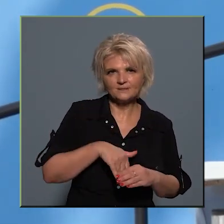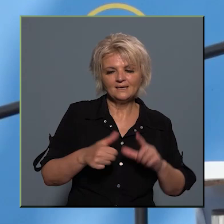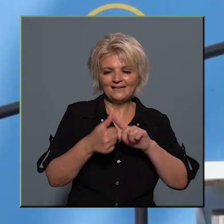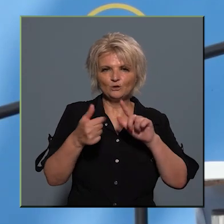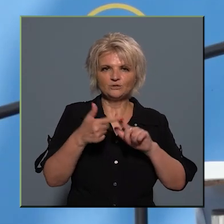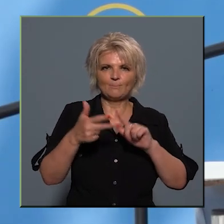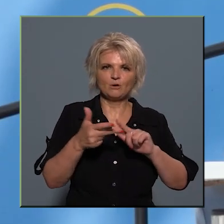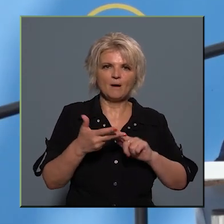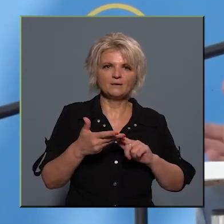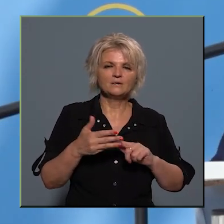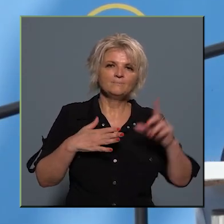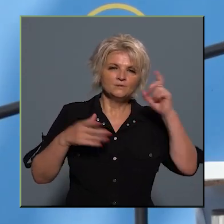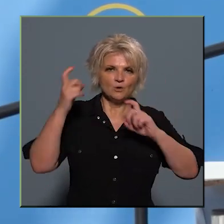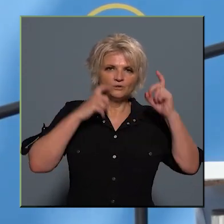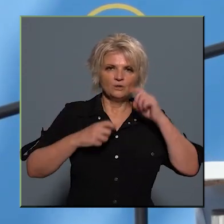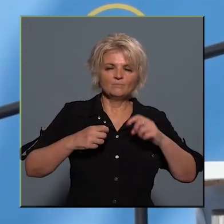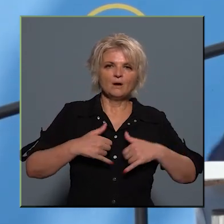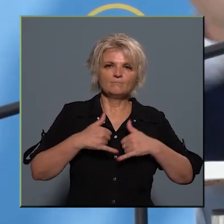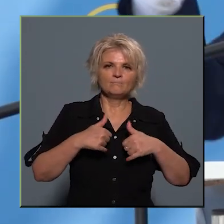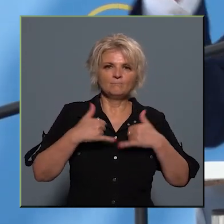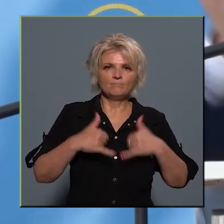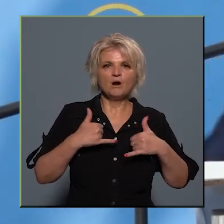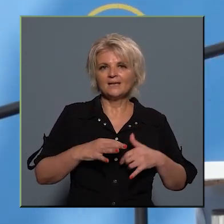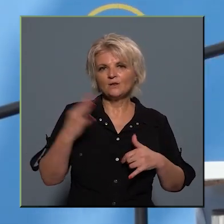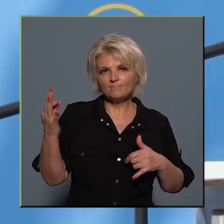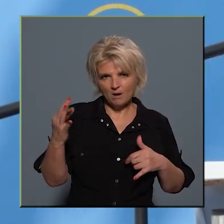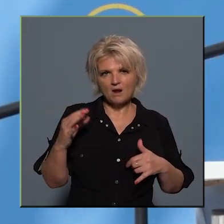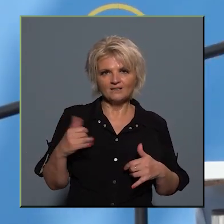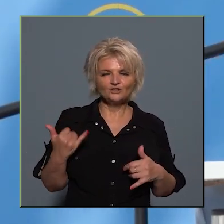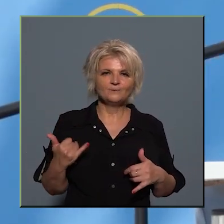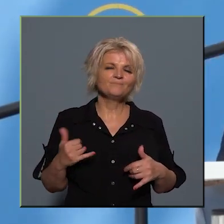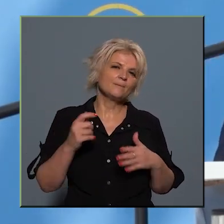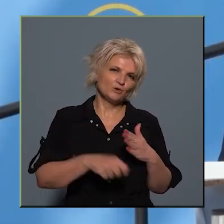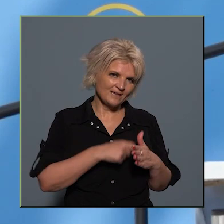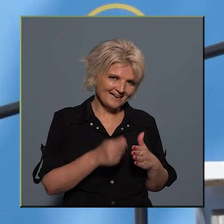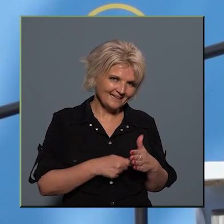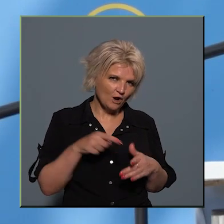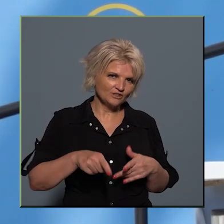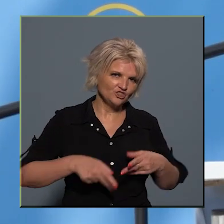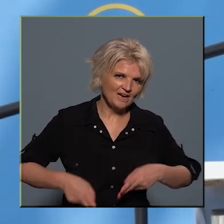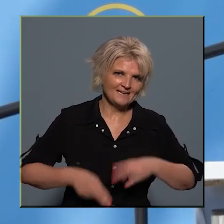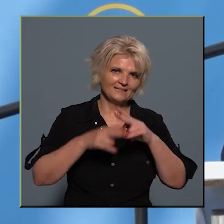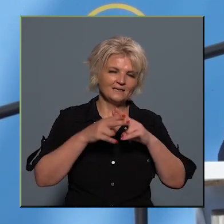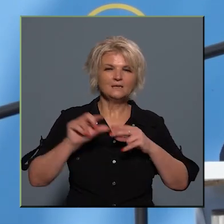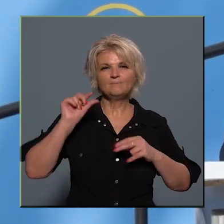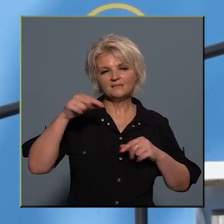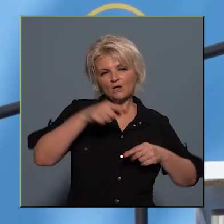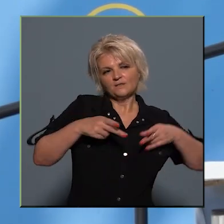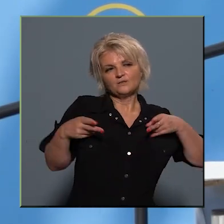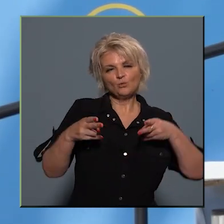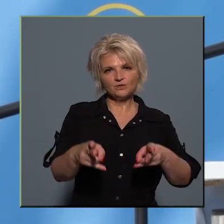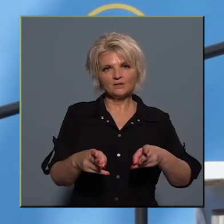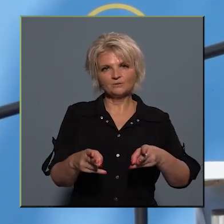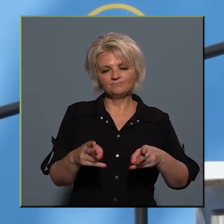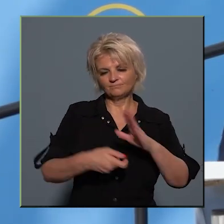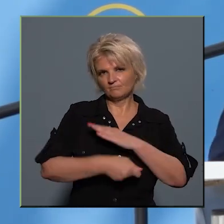hétköznapjainkban. És azt gondolom, ezek a mai nappal is emblematikus projektek, ezek azt szolgálják, hogy egy kicsit azt az utat azonosítsuk,